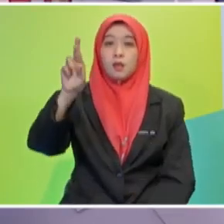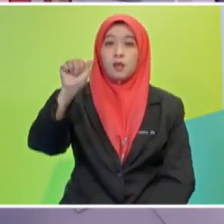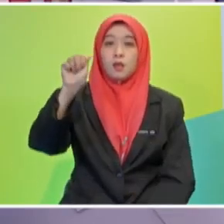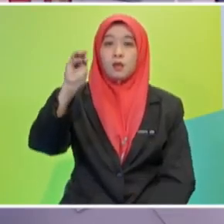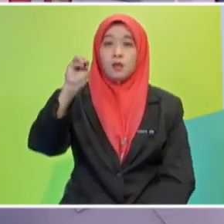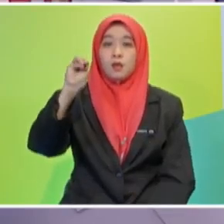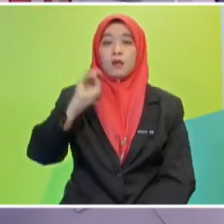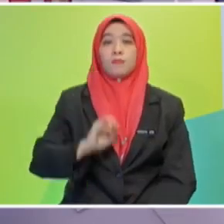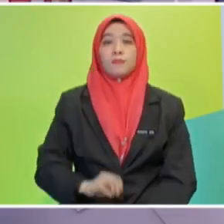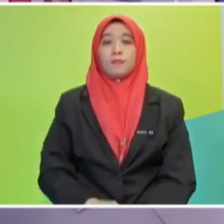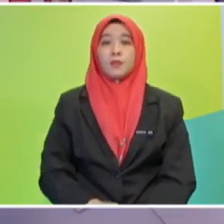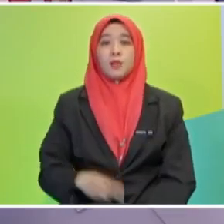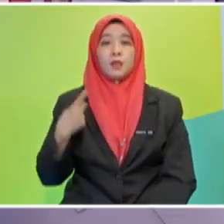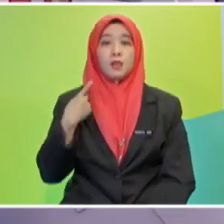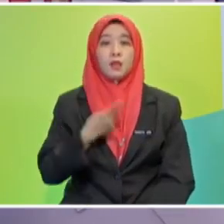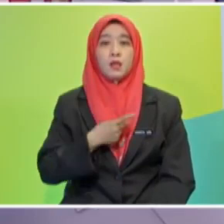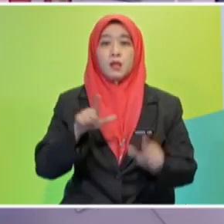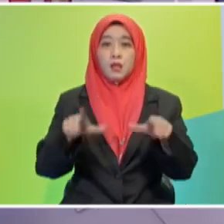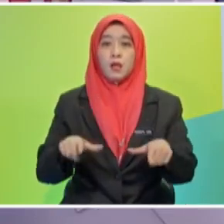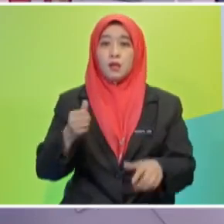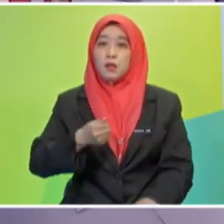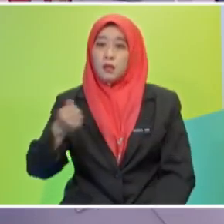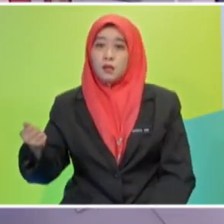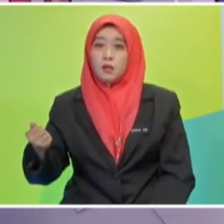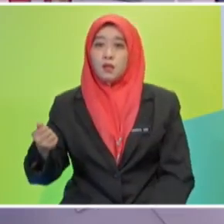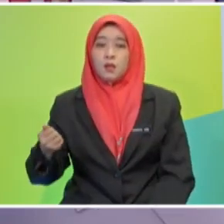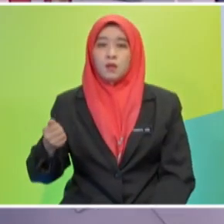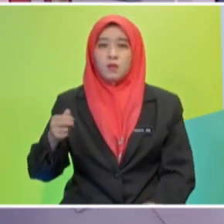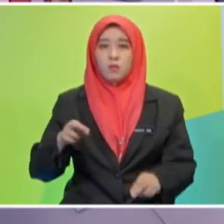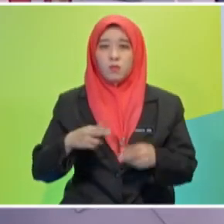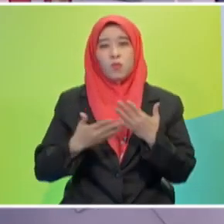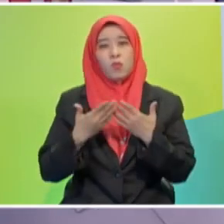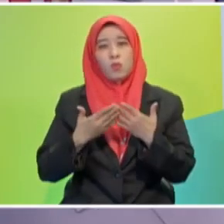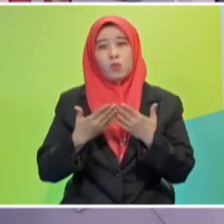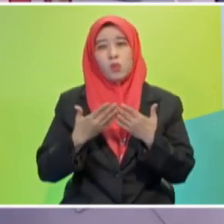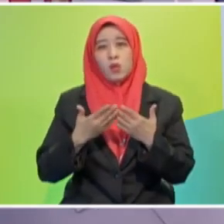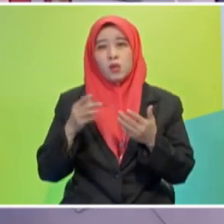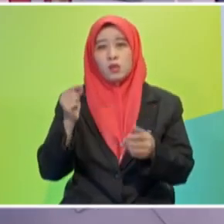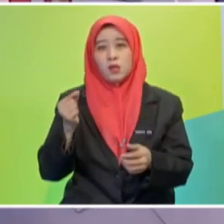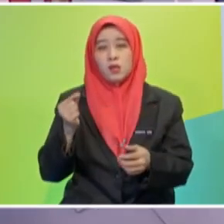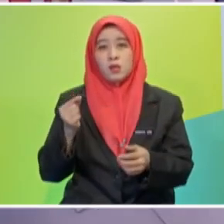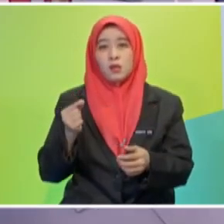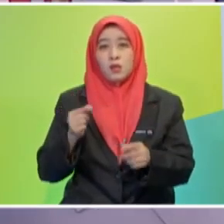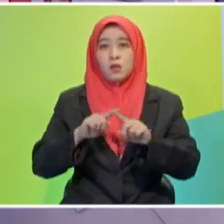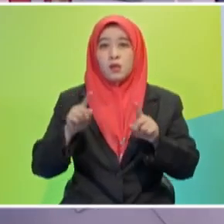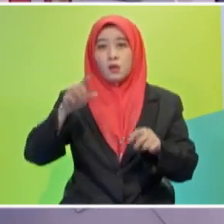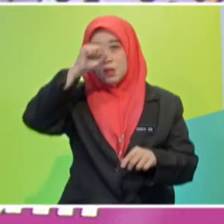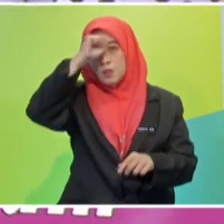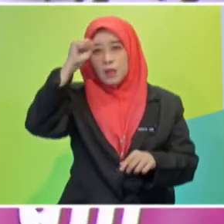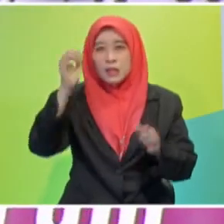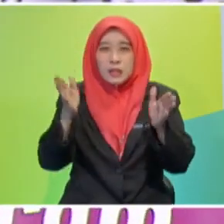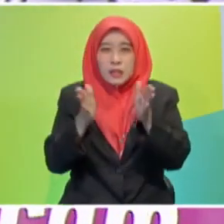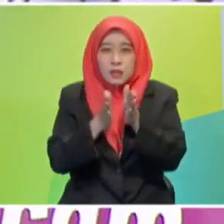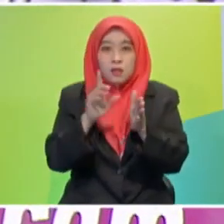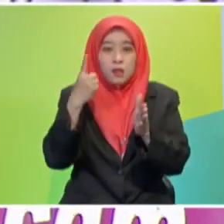kat sini kita akan letakkan sensor ni. Okey, ini rumit sikit sebab sensor ni dia kecil saja di bahagian bawah ni. Yang ini. Yang